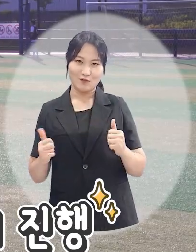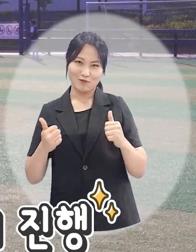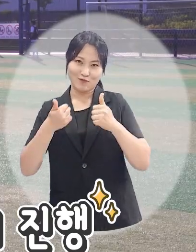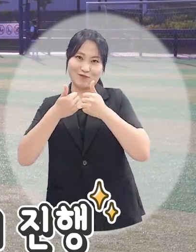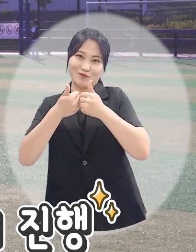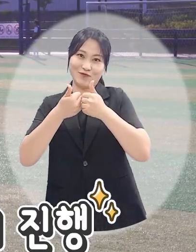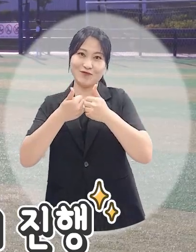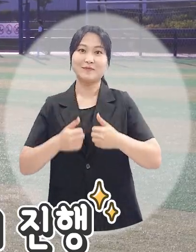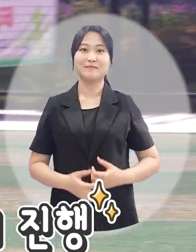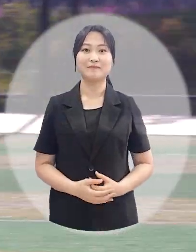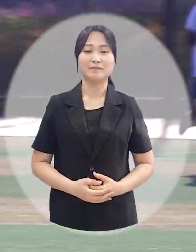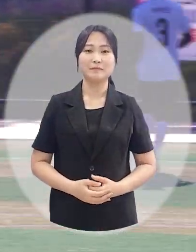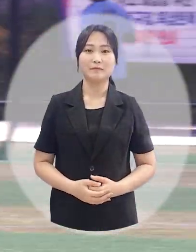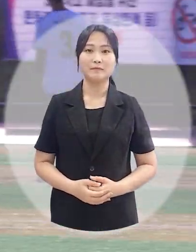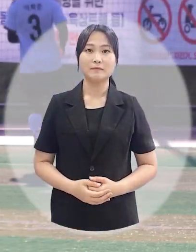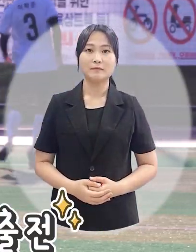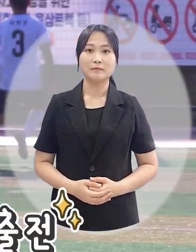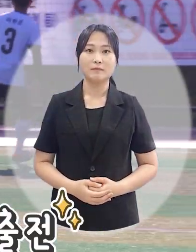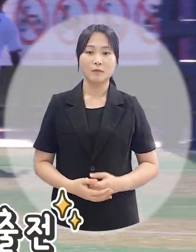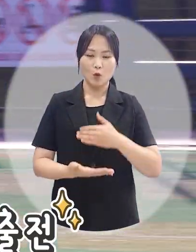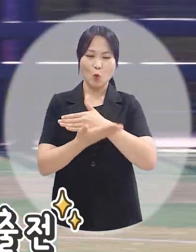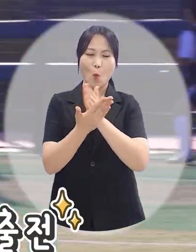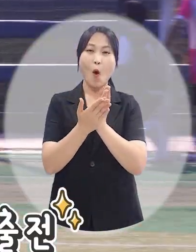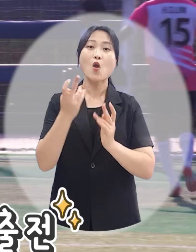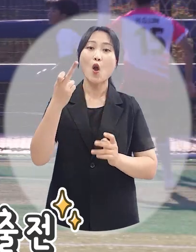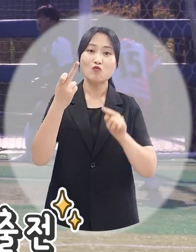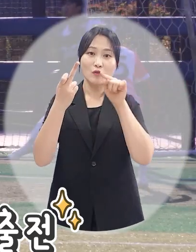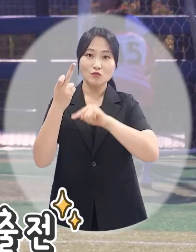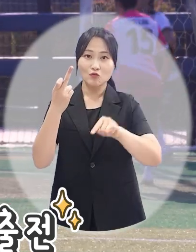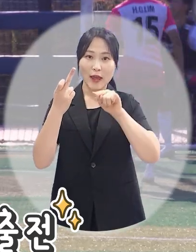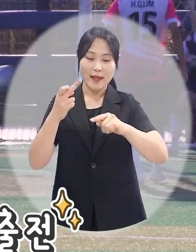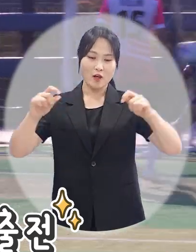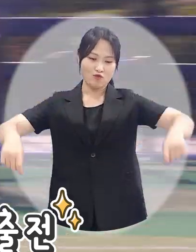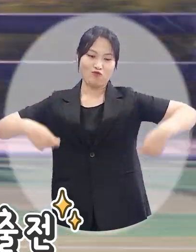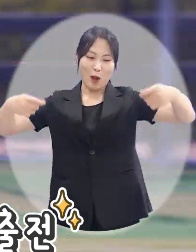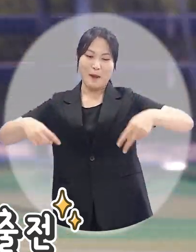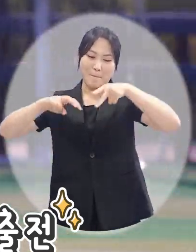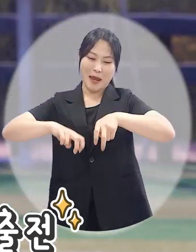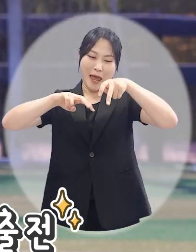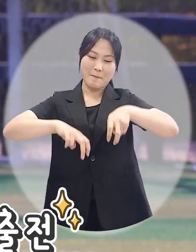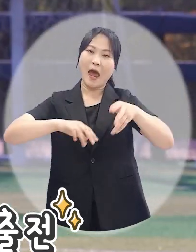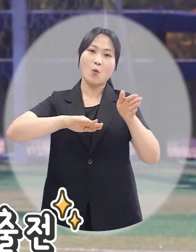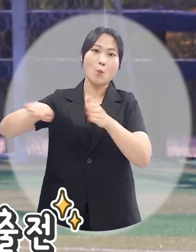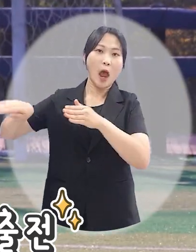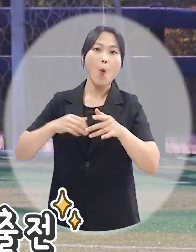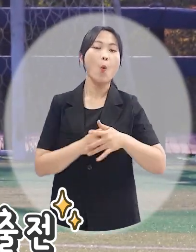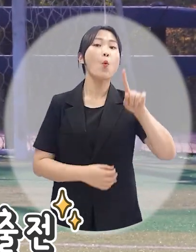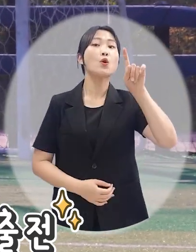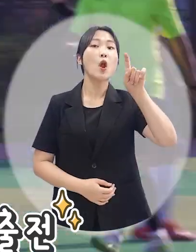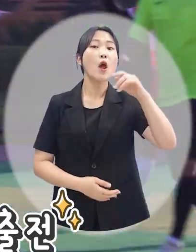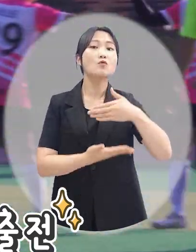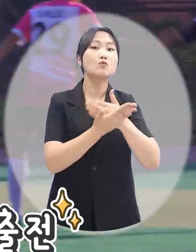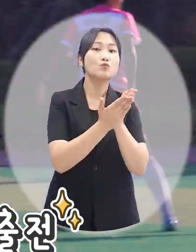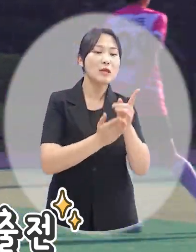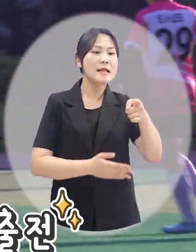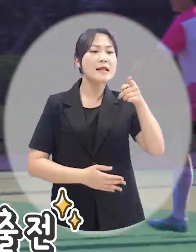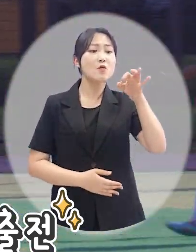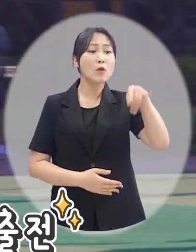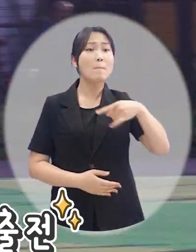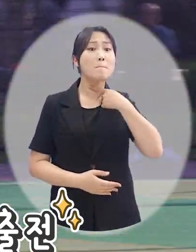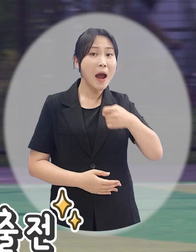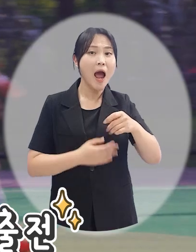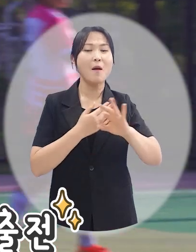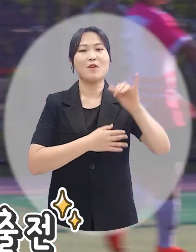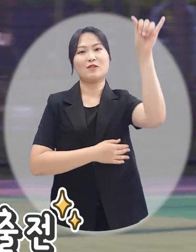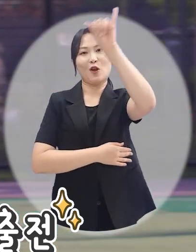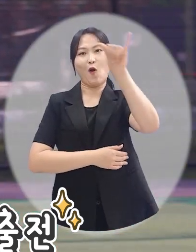치열하게 치러지고 있는데요. 12 종목 중 단체 줄넘기를 제외한 나머지 11개 종목에서의 1위 팀은 전국